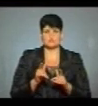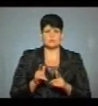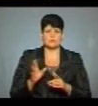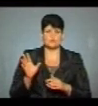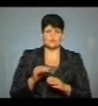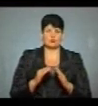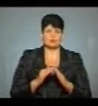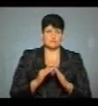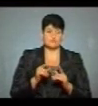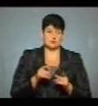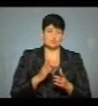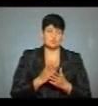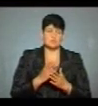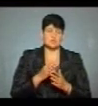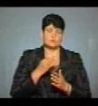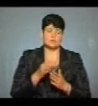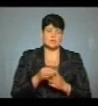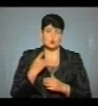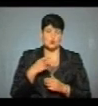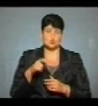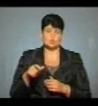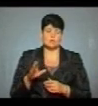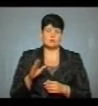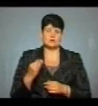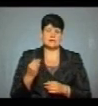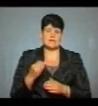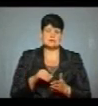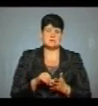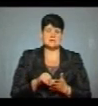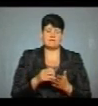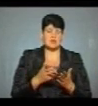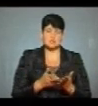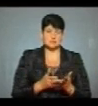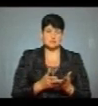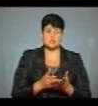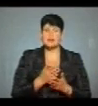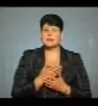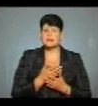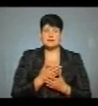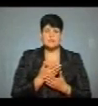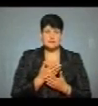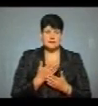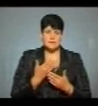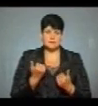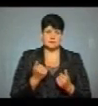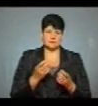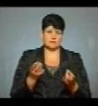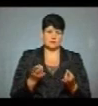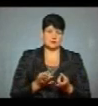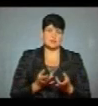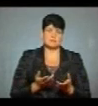всього будинку, вони будуть мати відповідальну особу, яка буде їх інтереси представляти. Тобто не буде вже потреби